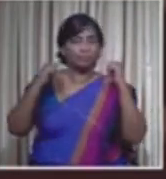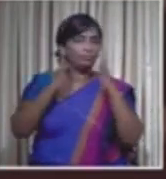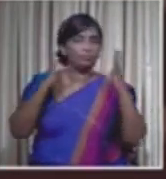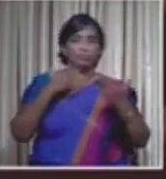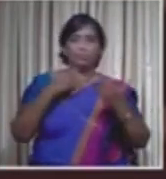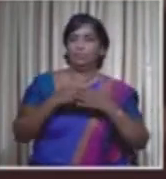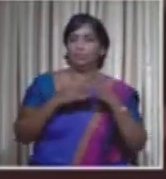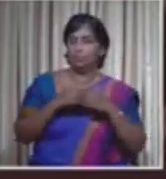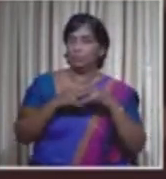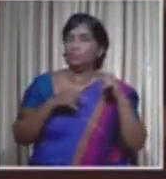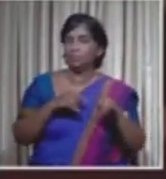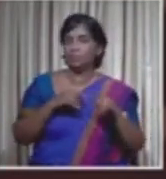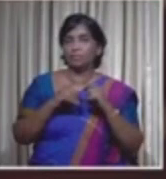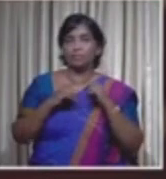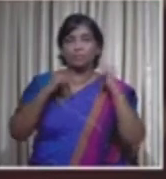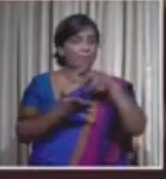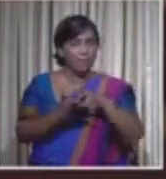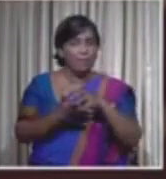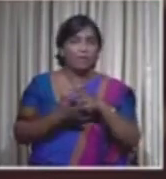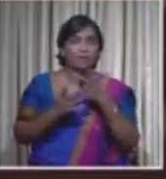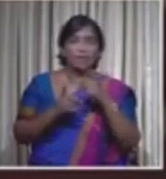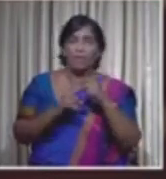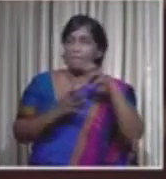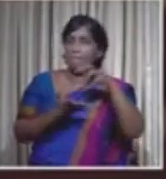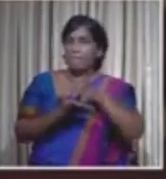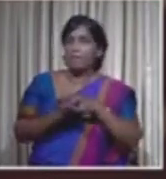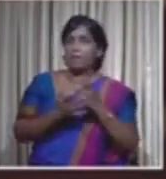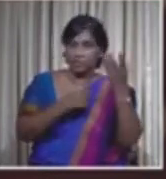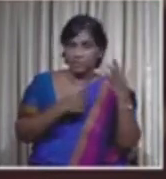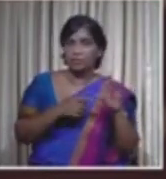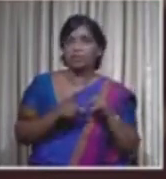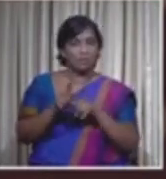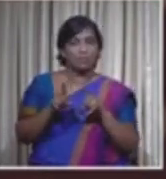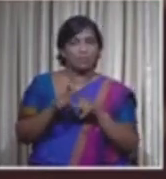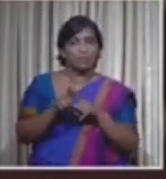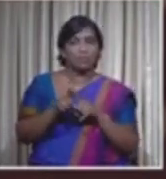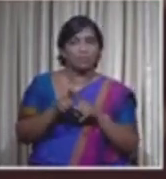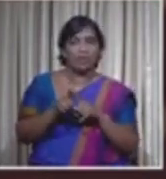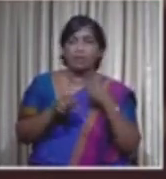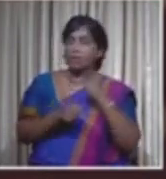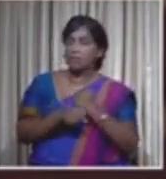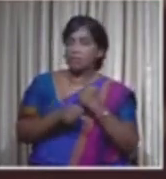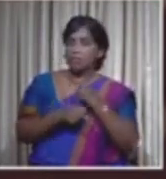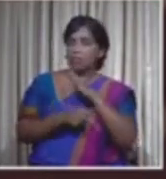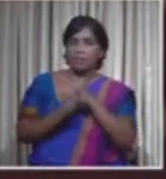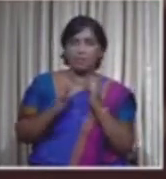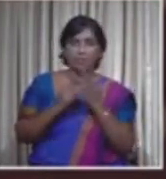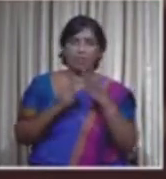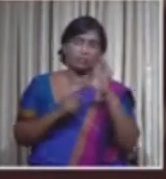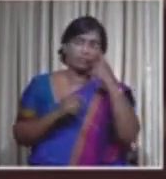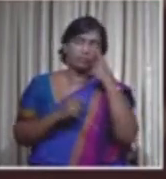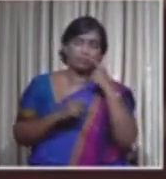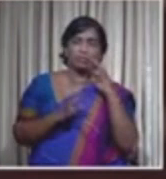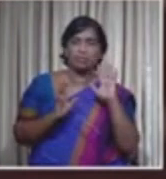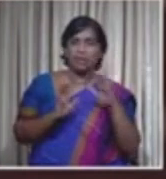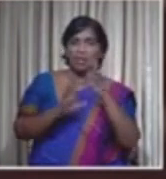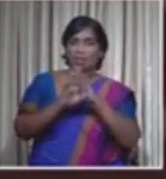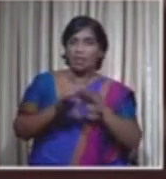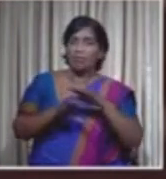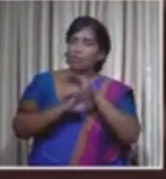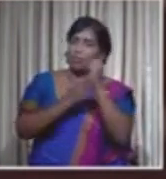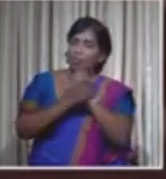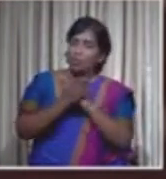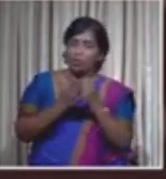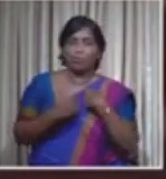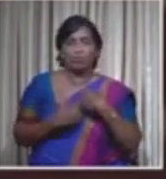ගණනාවක් හැදුවා. මේ පාලමත් ප්‍රාදේශ සභාවට අහු වෙන එක අපි මේක ටෙන්ඩර් කරලා දීලා තියෙනවා. ඒ නිසා රජයේ පැත්තෙන් වෙලා නැහැ. හැබැයි අපි කනගාටු වෙනවා. ඒ දරුපවුල ඔක්කොමටම